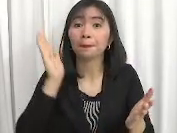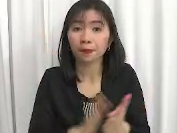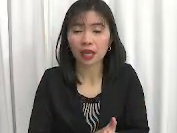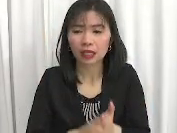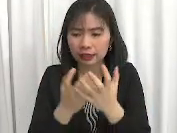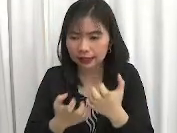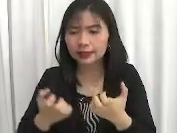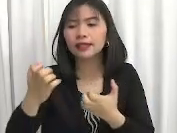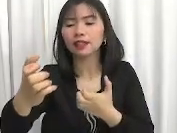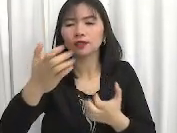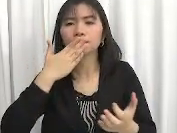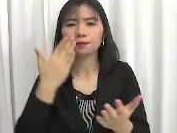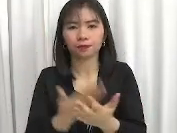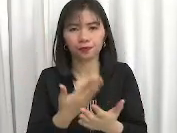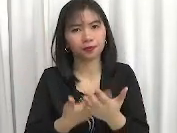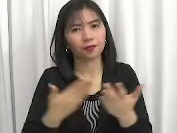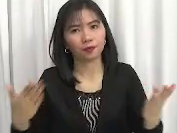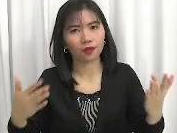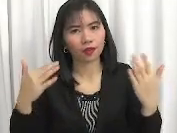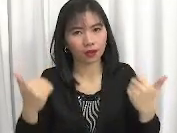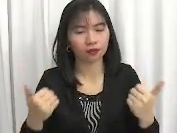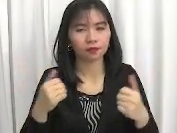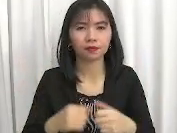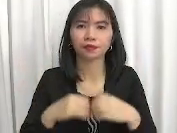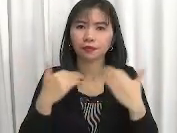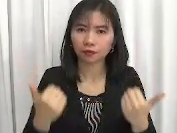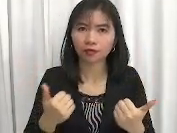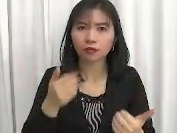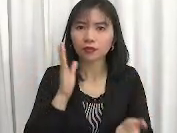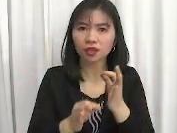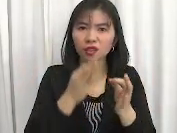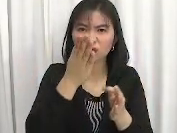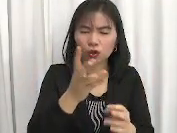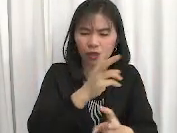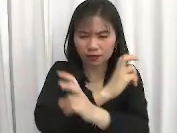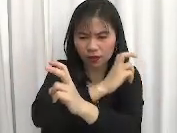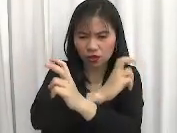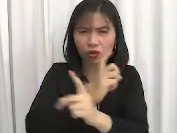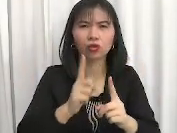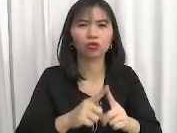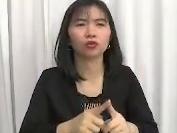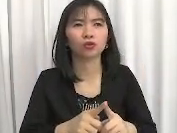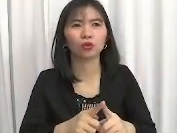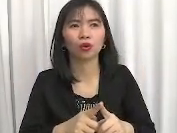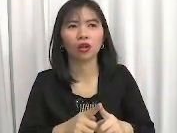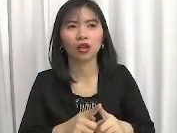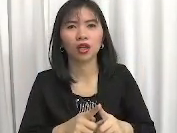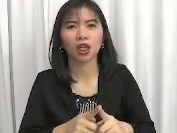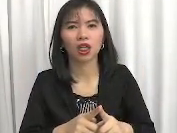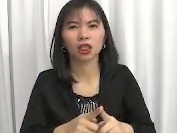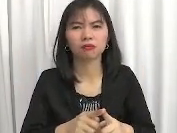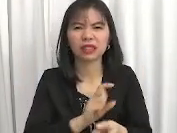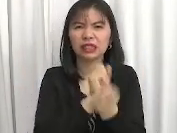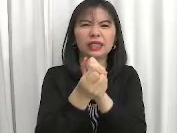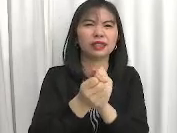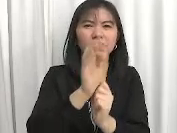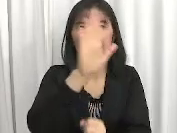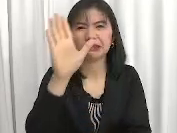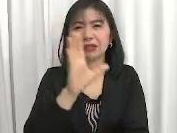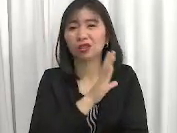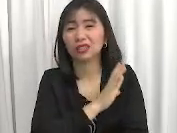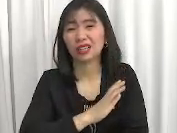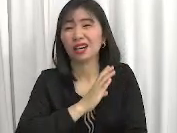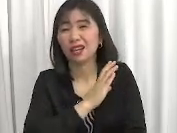ba? Kung manahihirapan kayong baguhin ang ating pag-uugali, mag-enroll kayo sa Philippine School of Scripture. Tama.